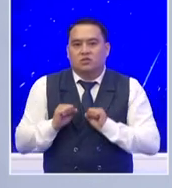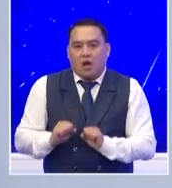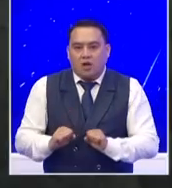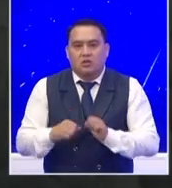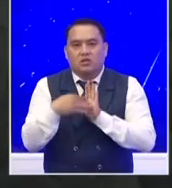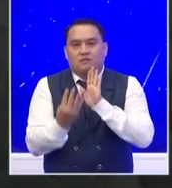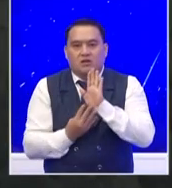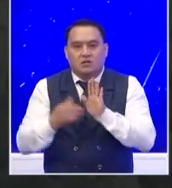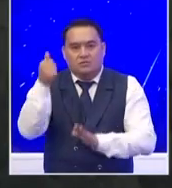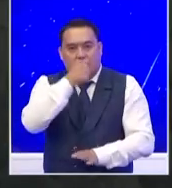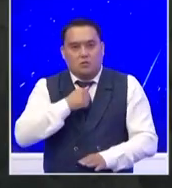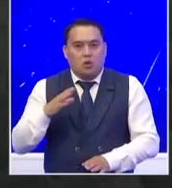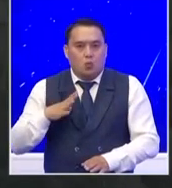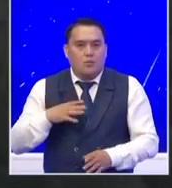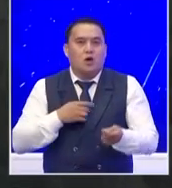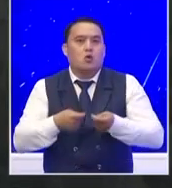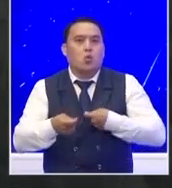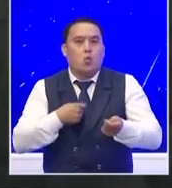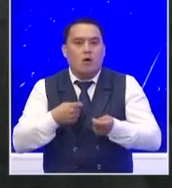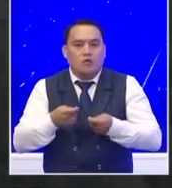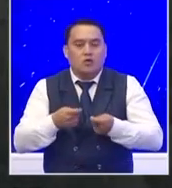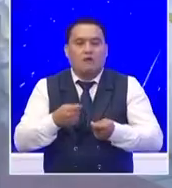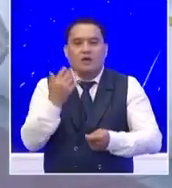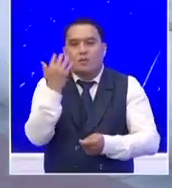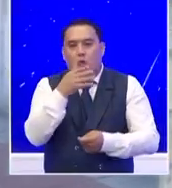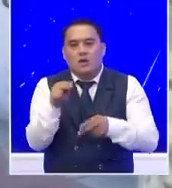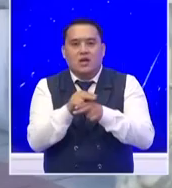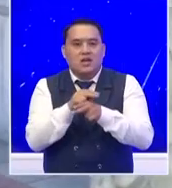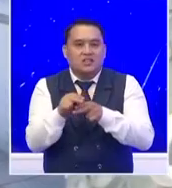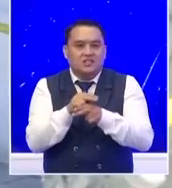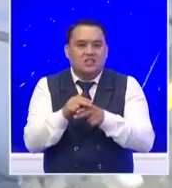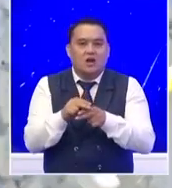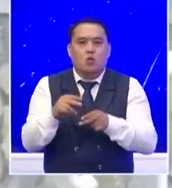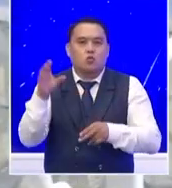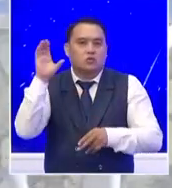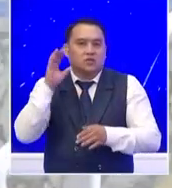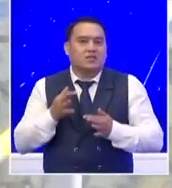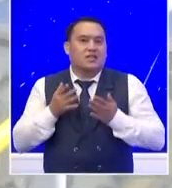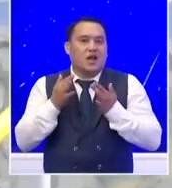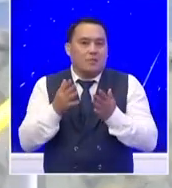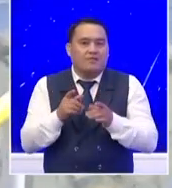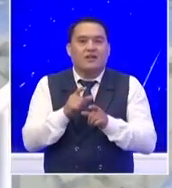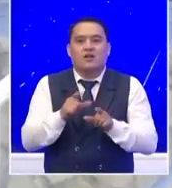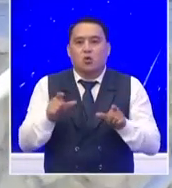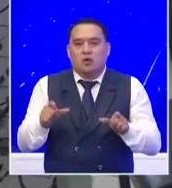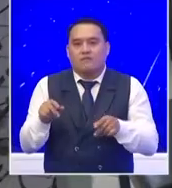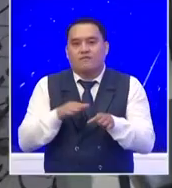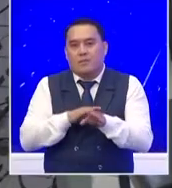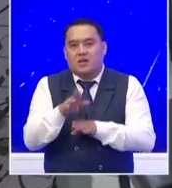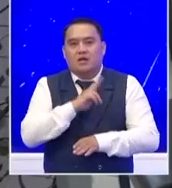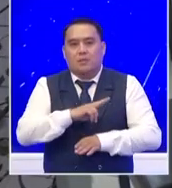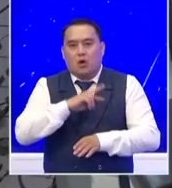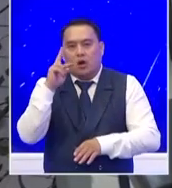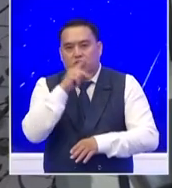и соцзащиты в 2019 году. Руководство офтальмологической сети услышало требования клиентов и проделало работу